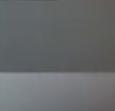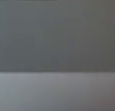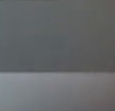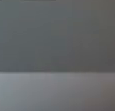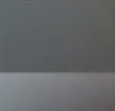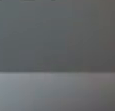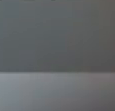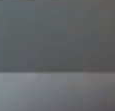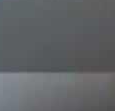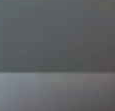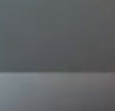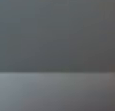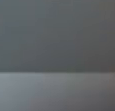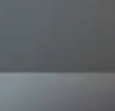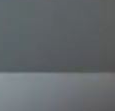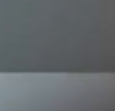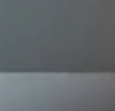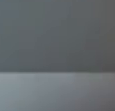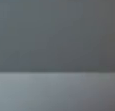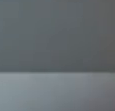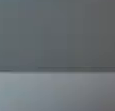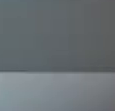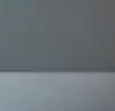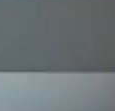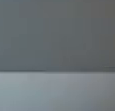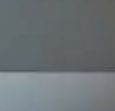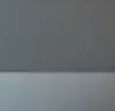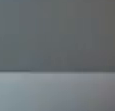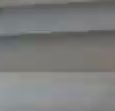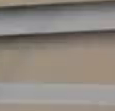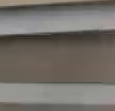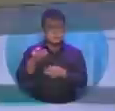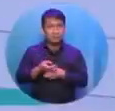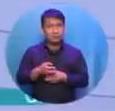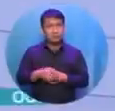ng aming makain, pambayad ng boarding house.